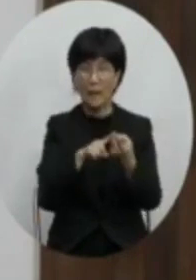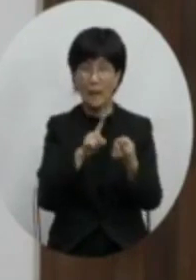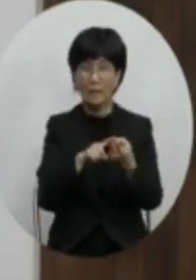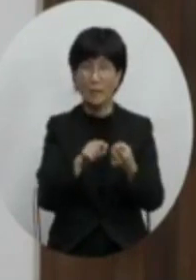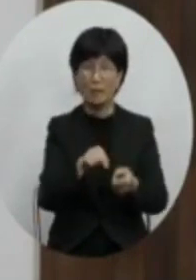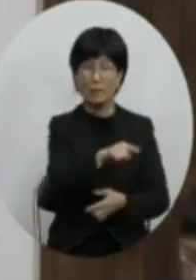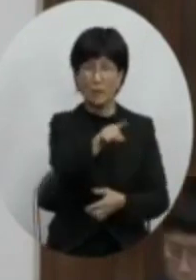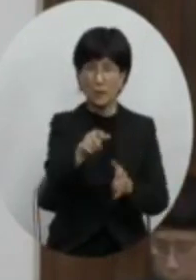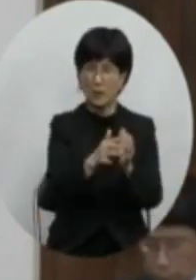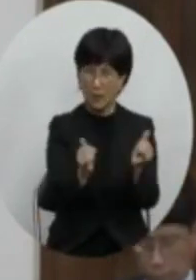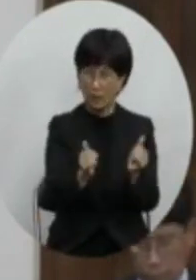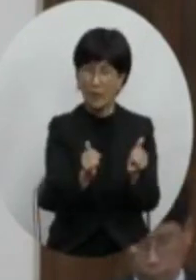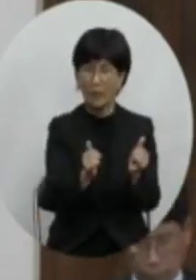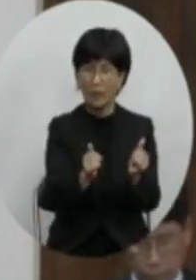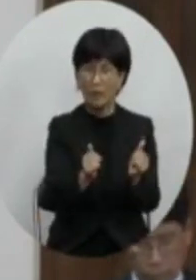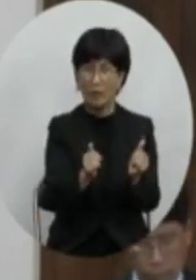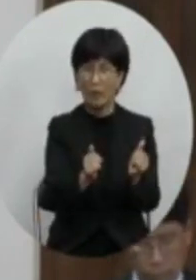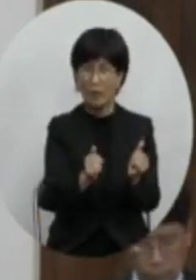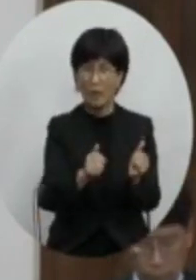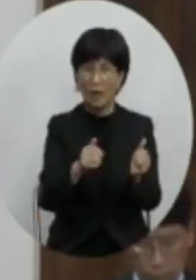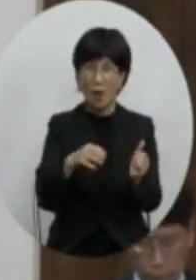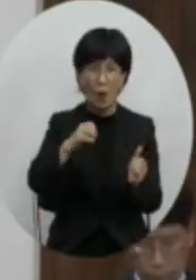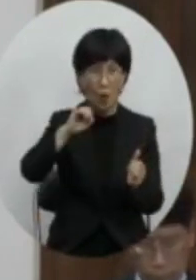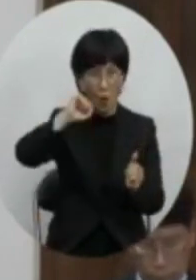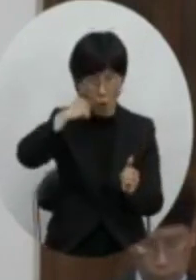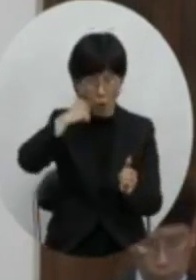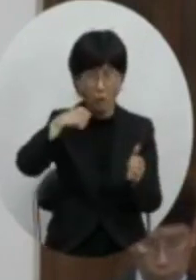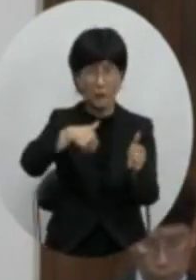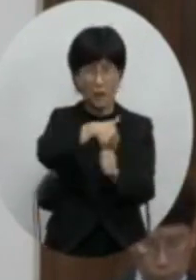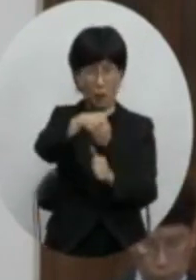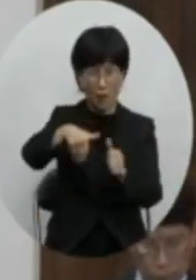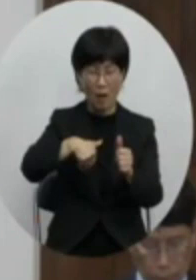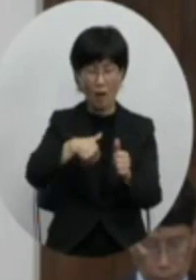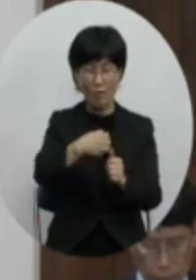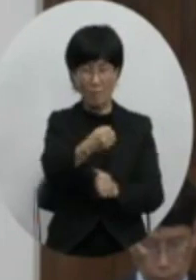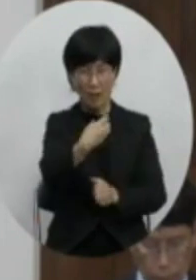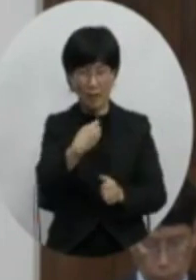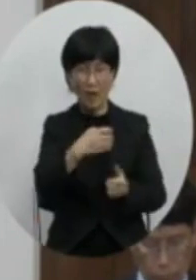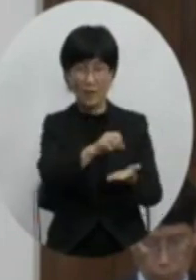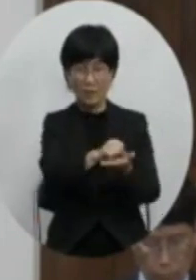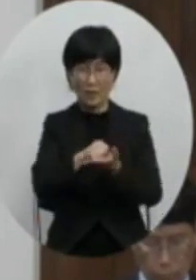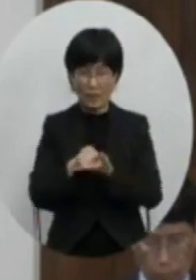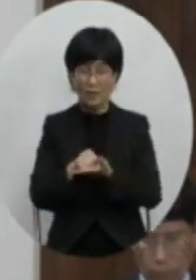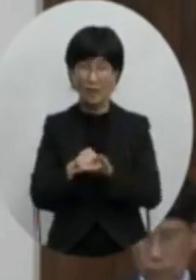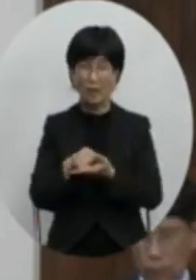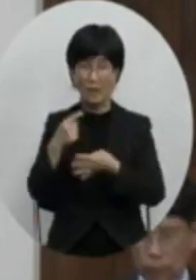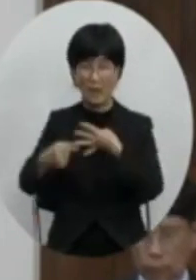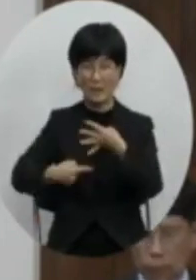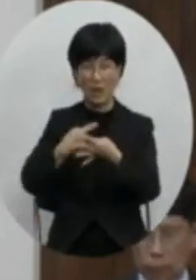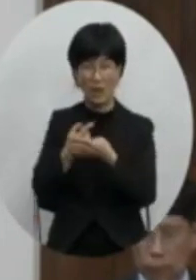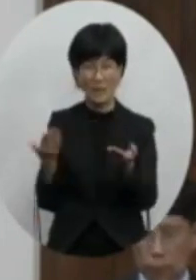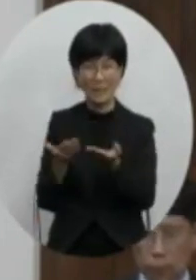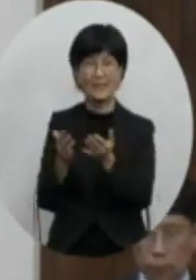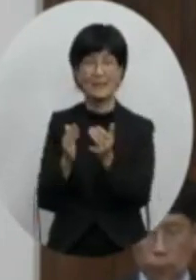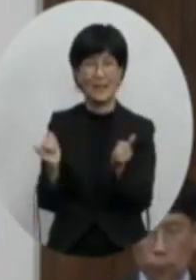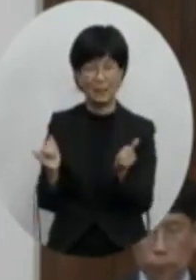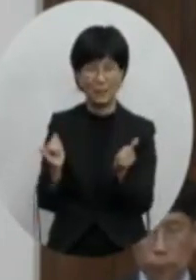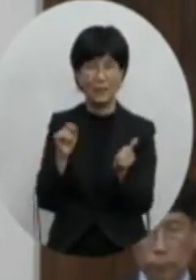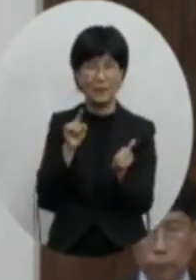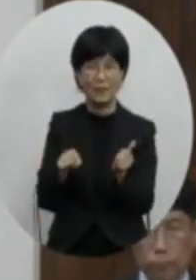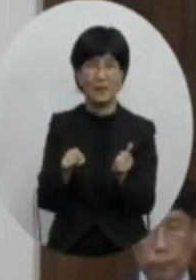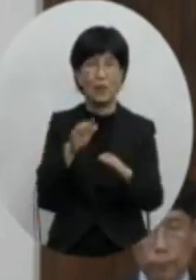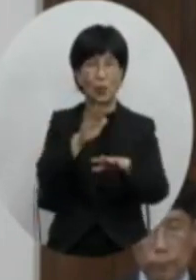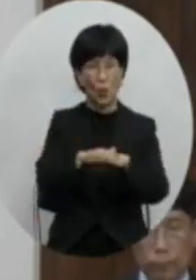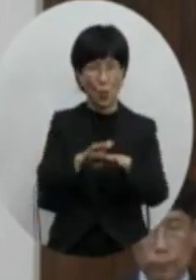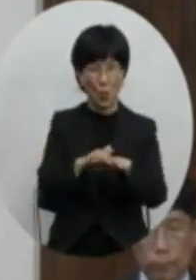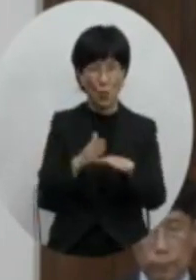안타까움과 아픔과 고통을 호소를 반영하여 기간 초과 외국인 계절 근로자 농번기